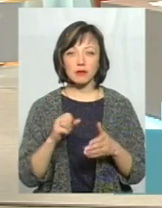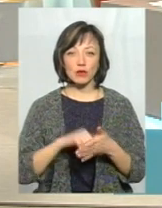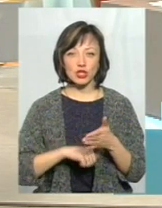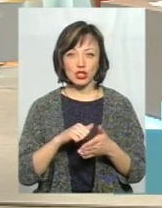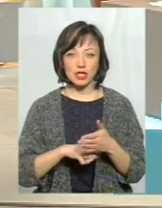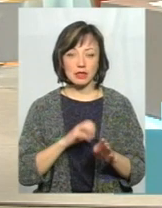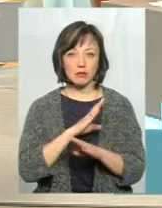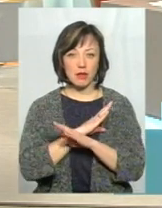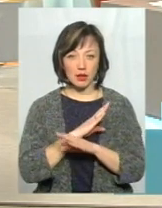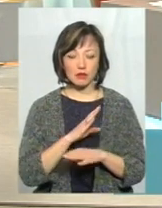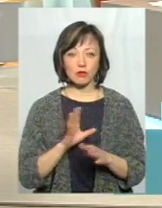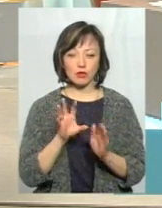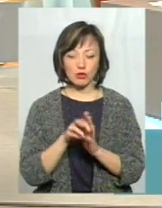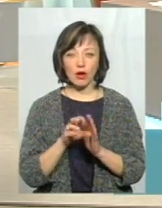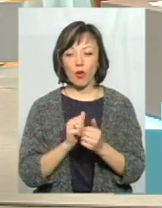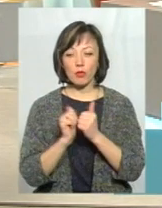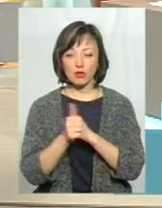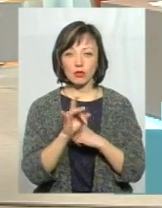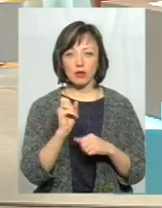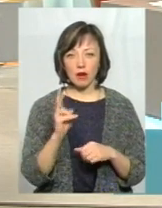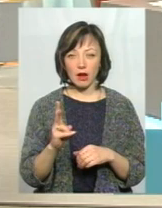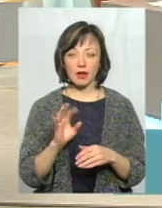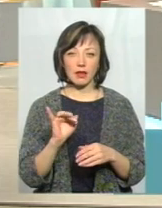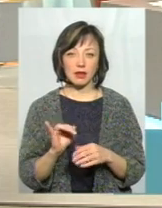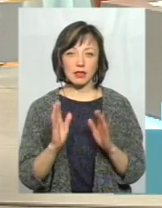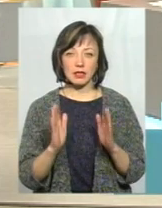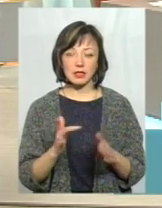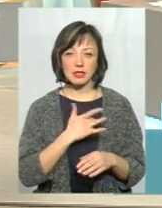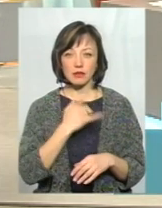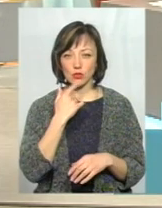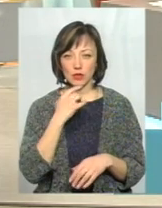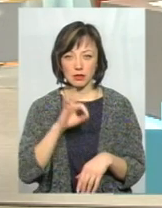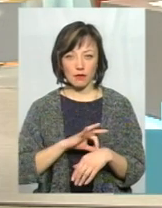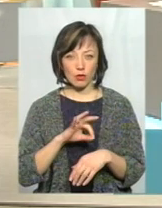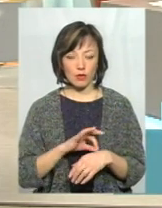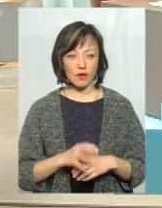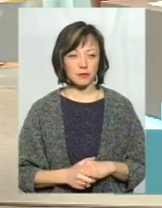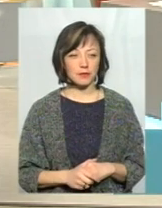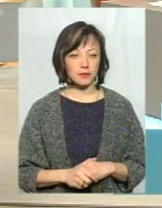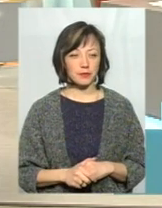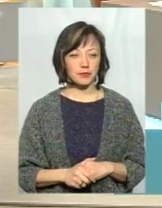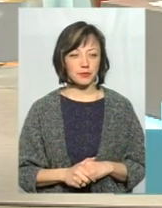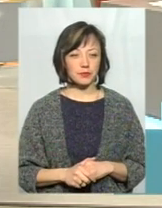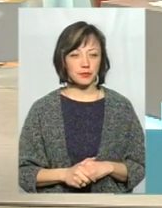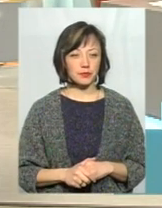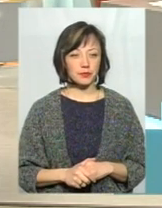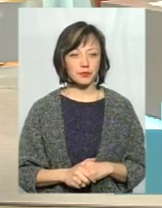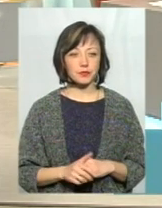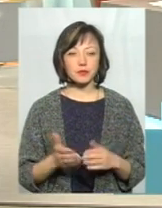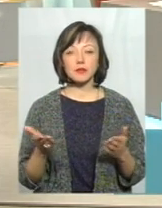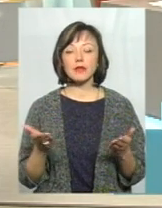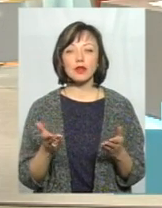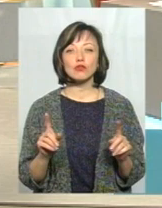причина смерті, обійшовши Ірак і поступаючись тільки серцево-судинним захворюванням.